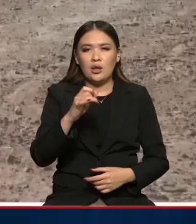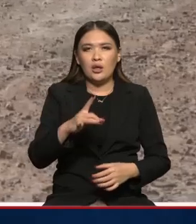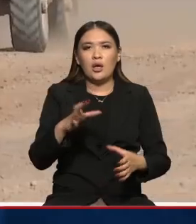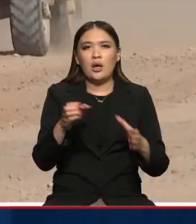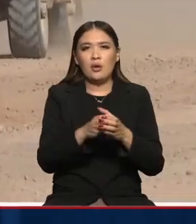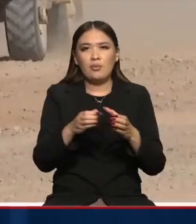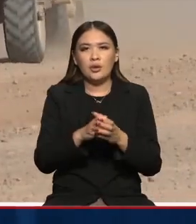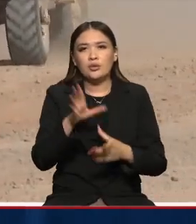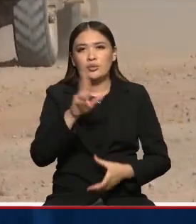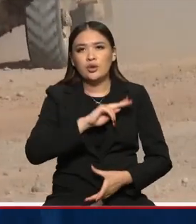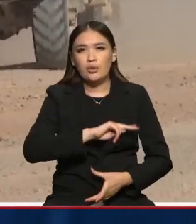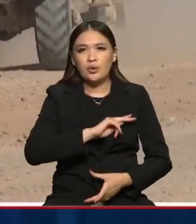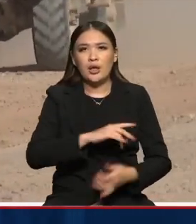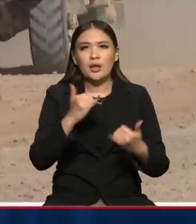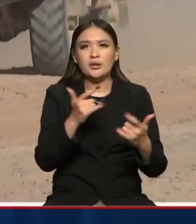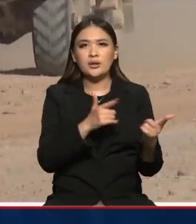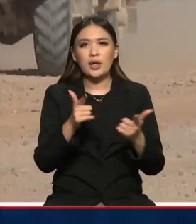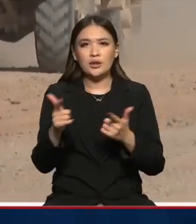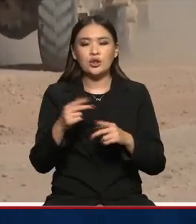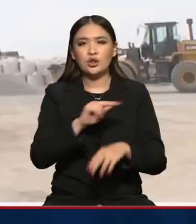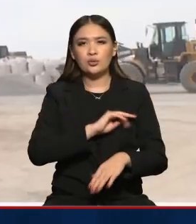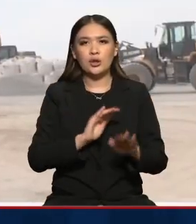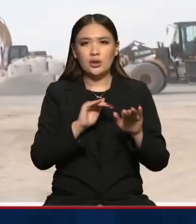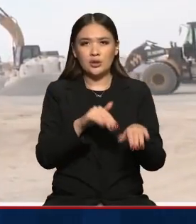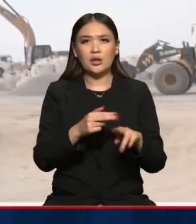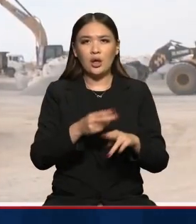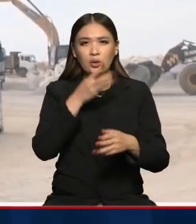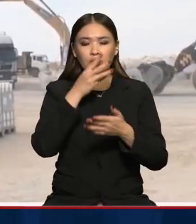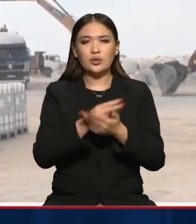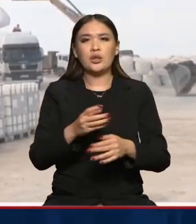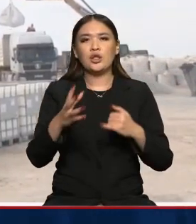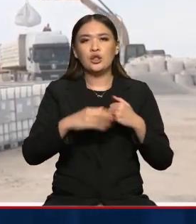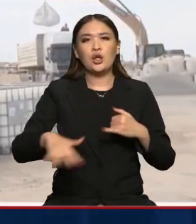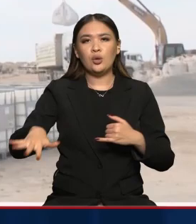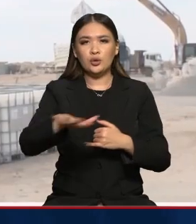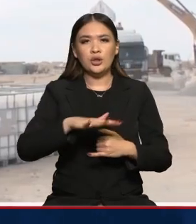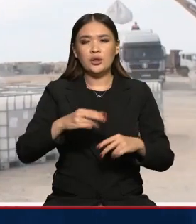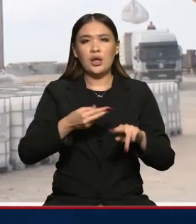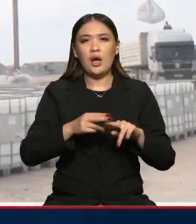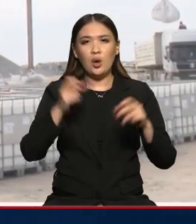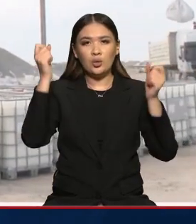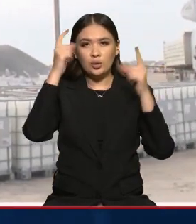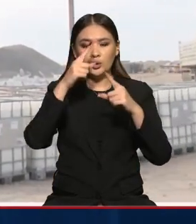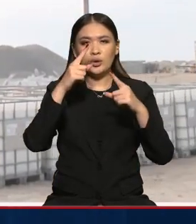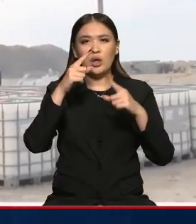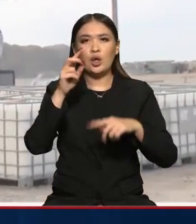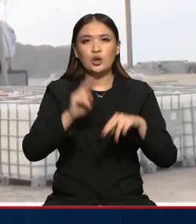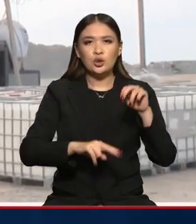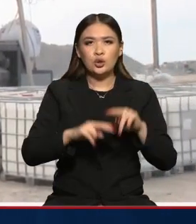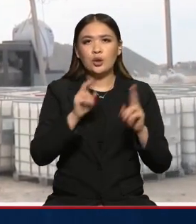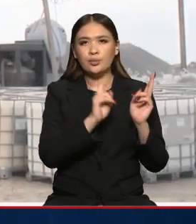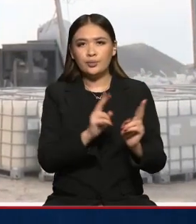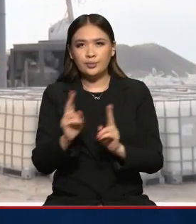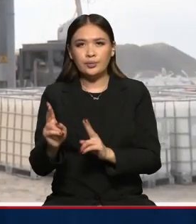жүргізеді. Қазір олар дайындық жұмыстарына кірісті. Өздеріне тиесілі жер учаскелерін анықтап, инфрақұрылым жүйесін реттеп